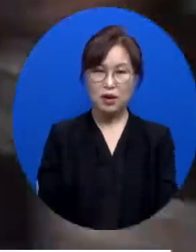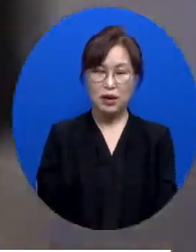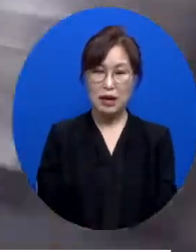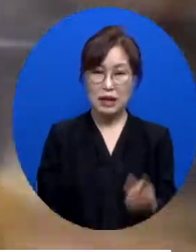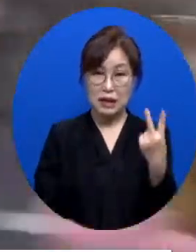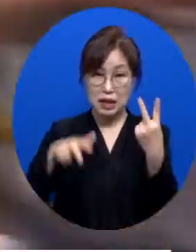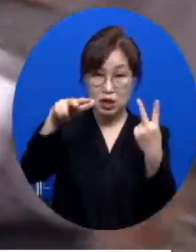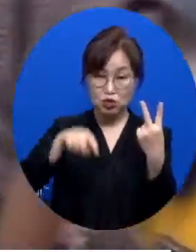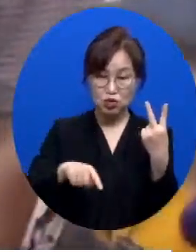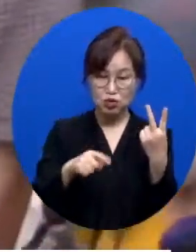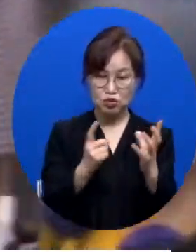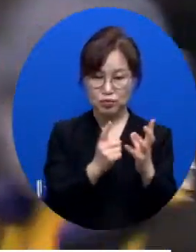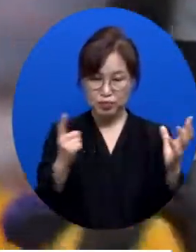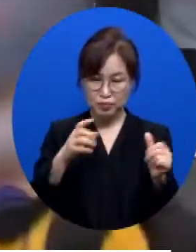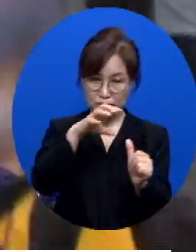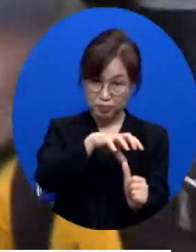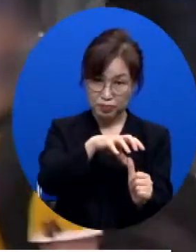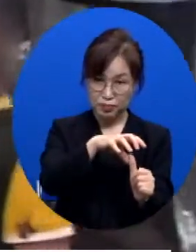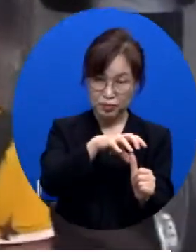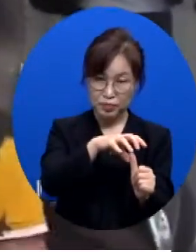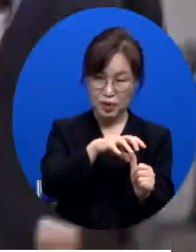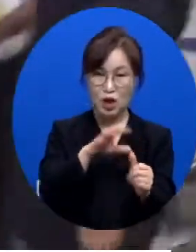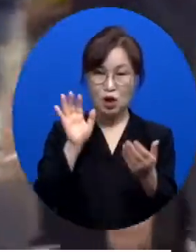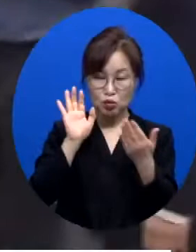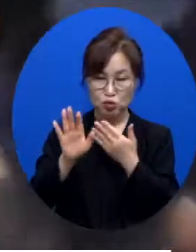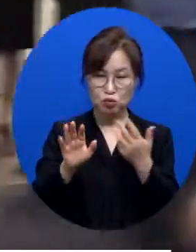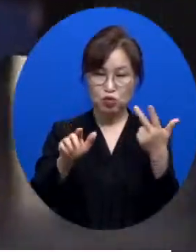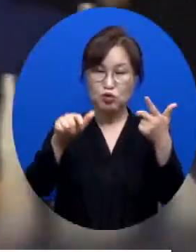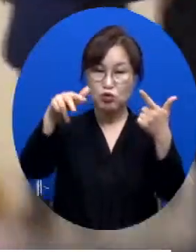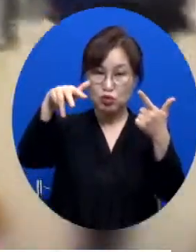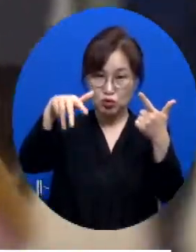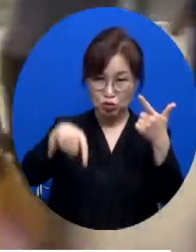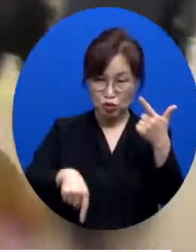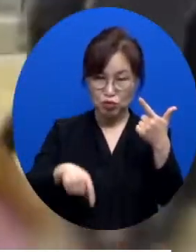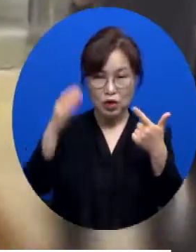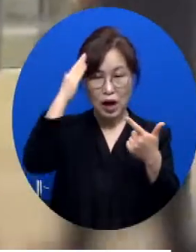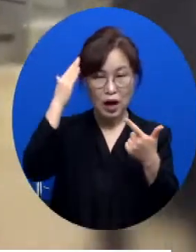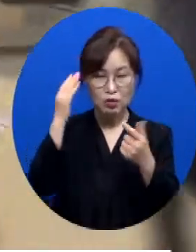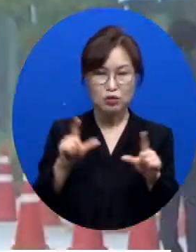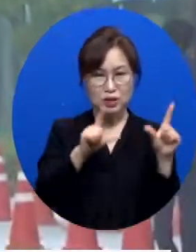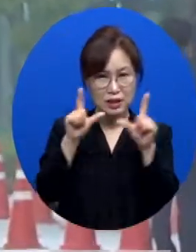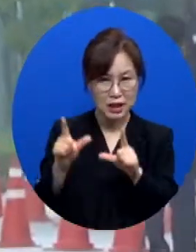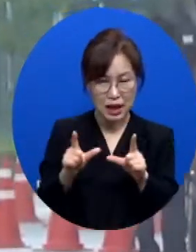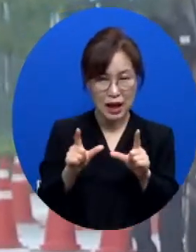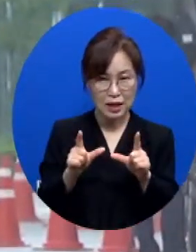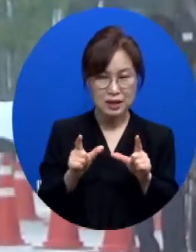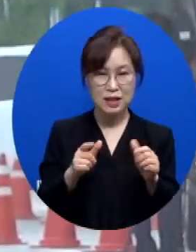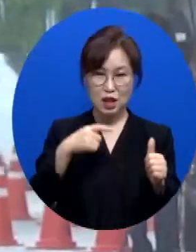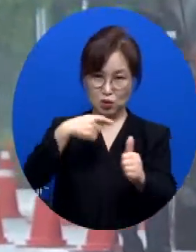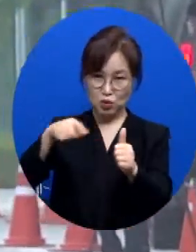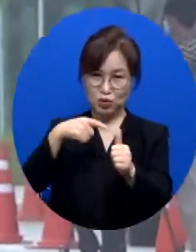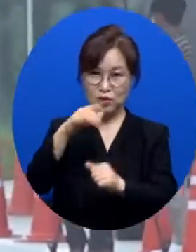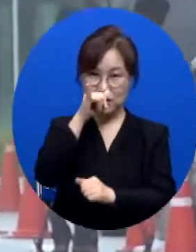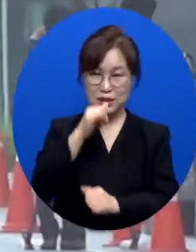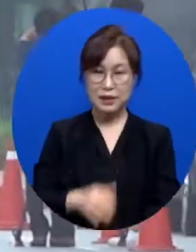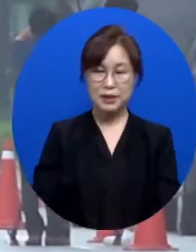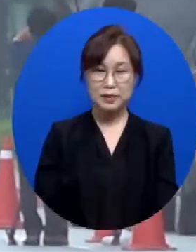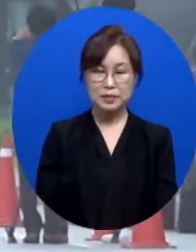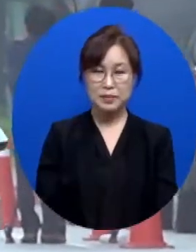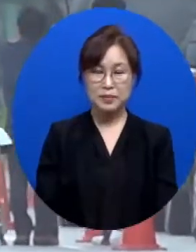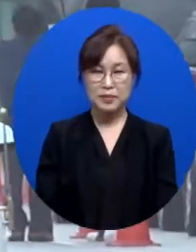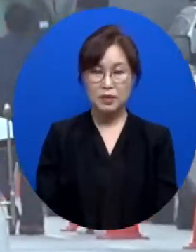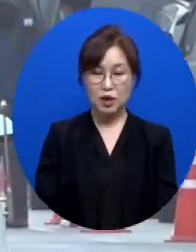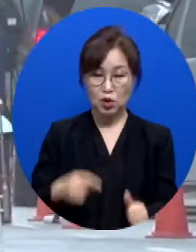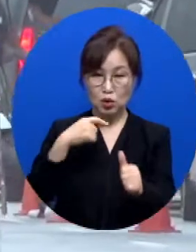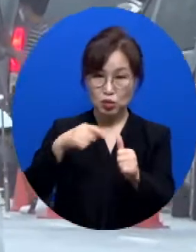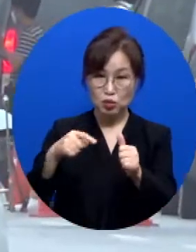2주간 격리 기간을 거친 뒤에 6주간 국내 정착 교육을 받게 됩니다. 법무부는 적응 교육